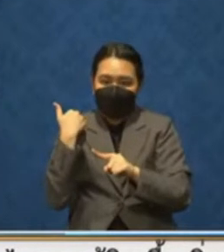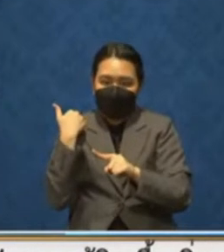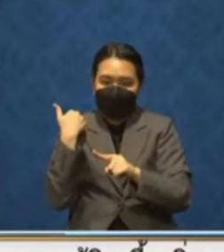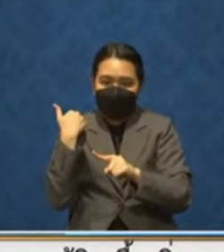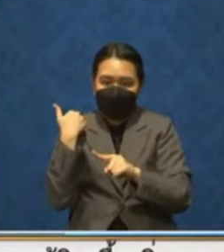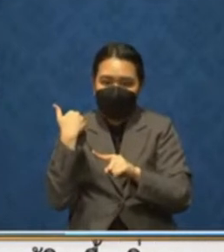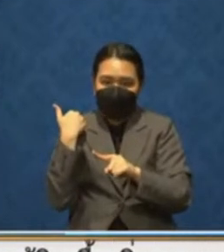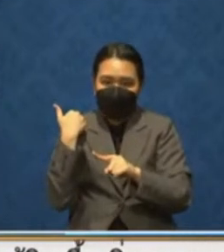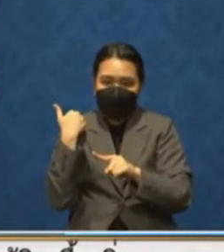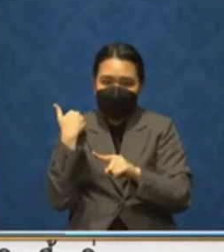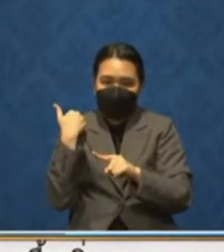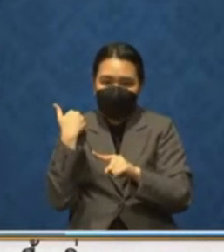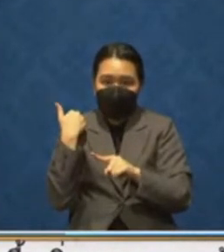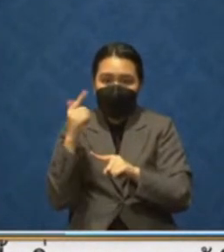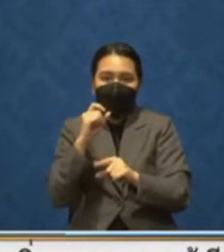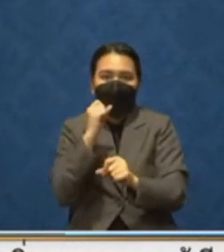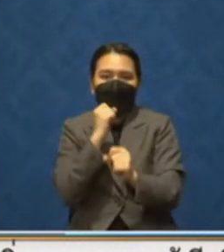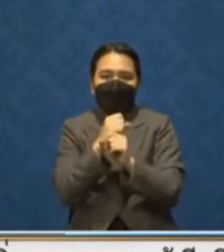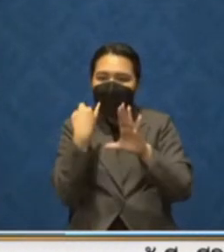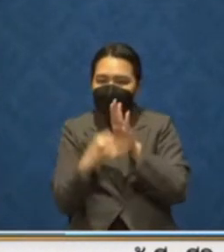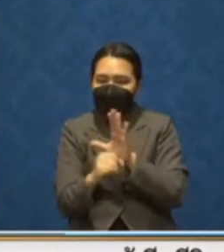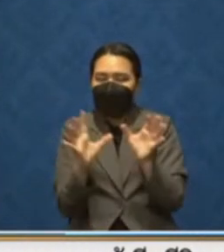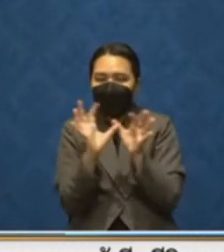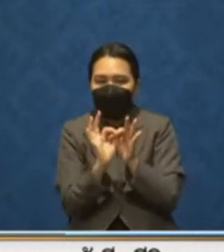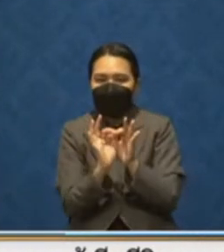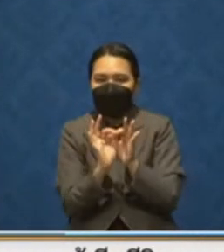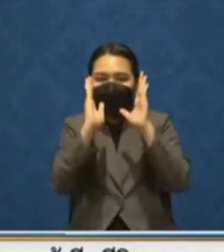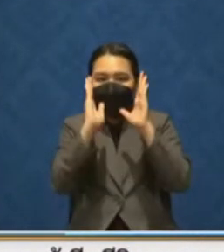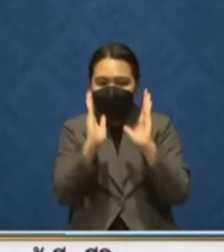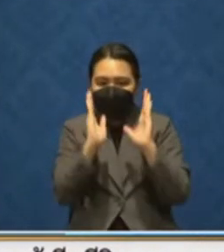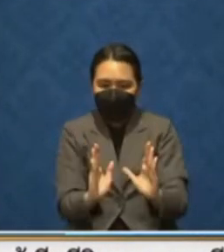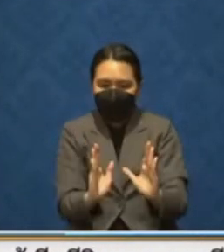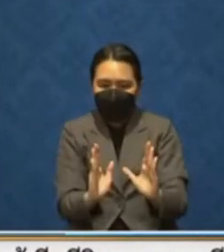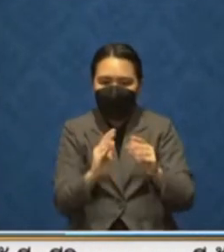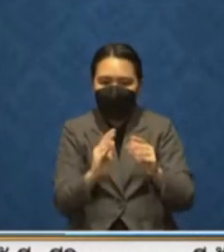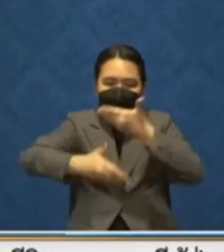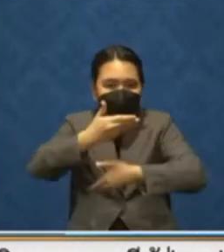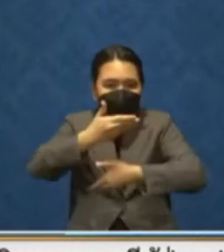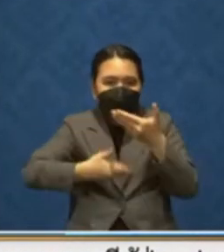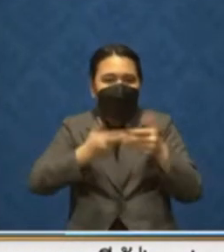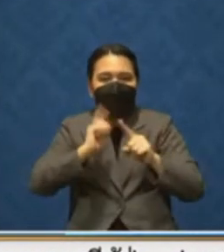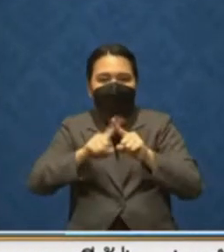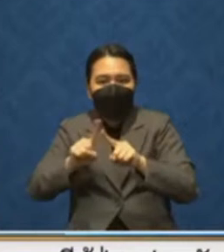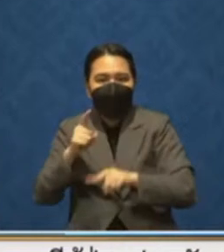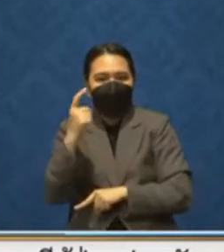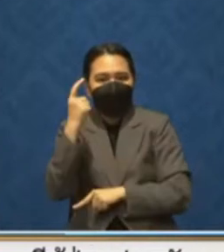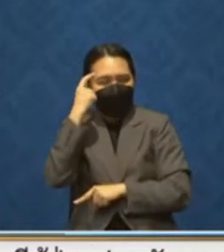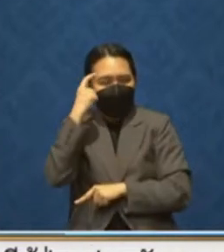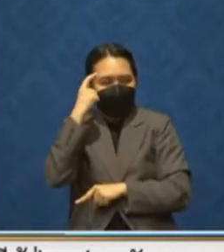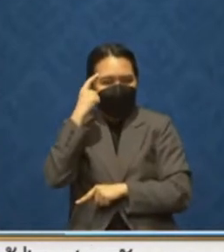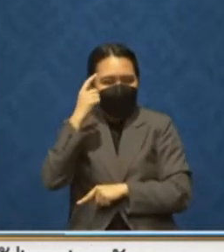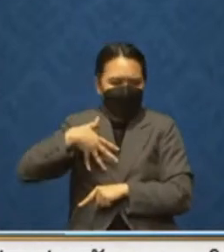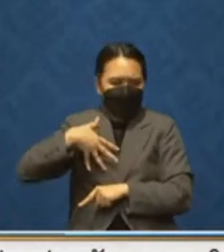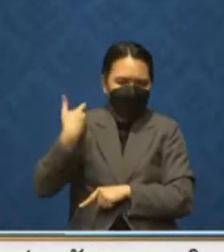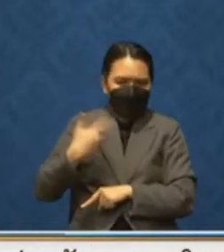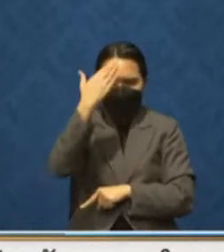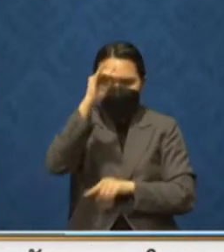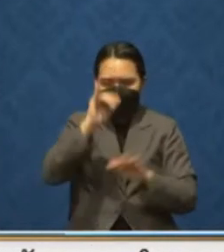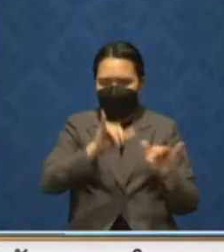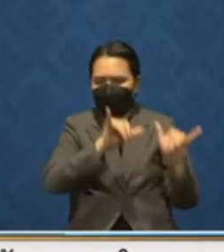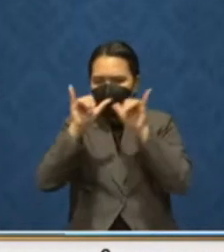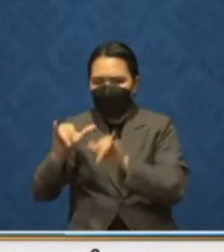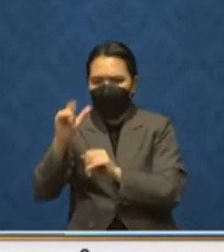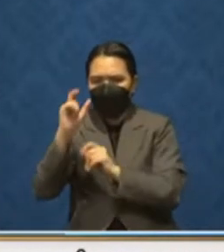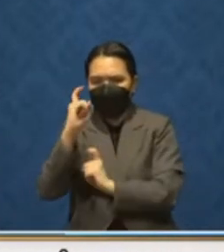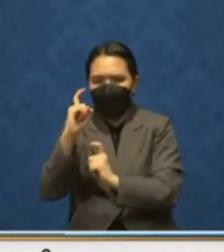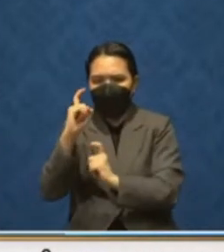การทำผิดแต่เรื่องกันดีครับแล้วก็เขาไม่พอใจหาว่ายายไปไปเสี่ยงภัยถ้าอย่างนี้